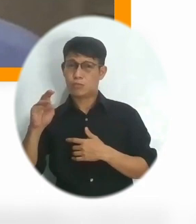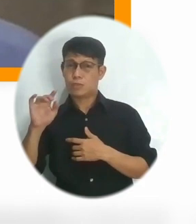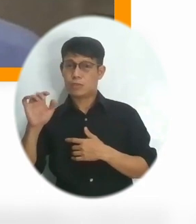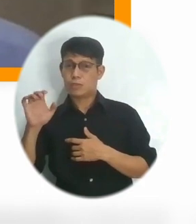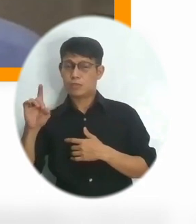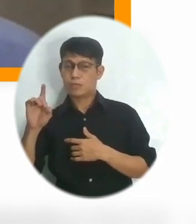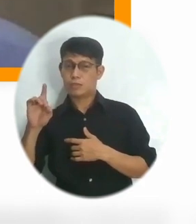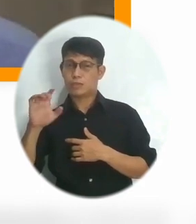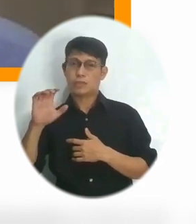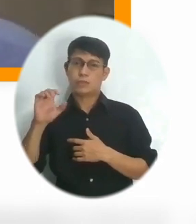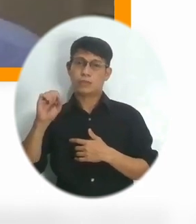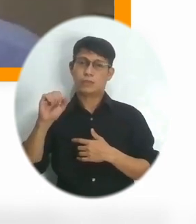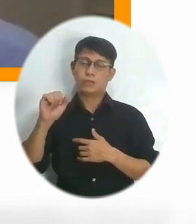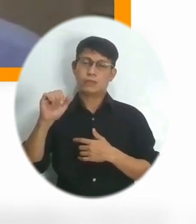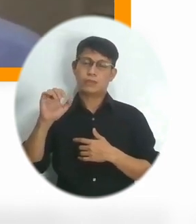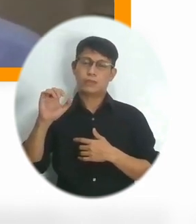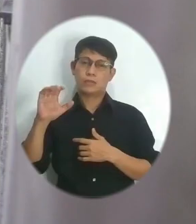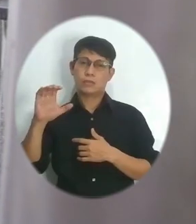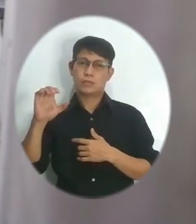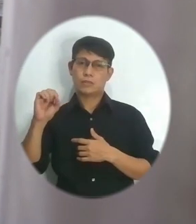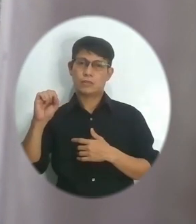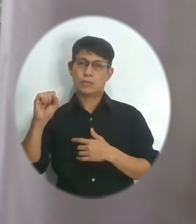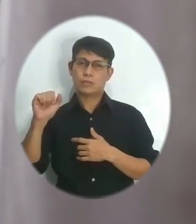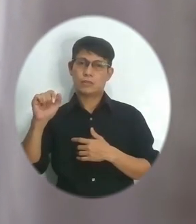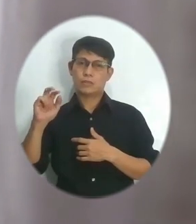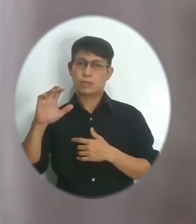rhabdomyosarcoma. Narito ang kanyang kwento.